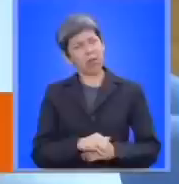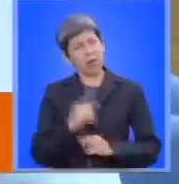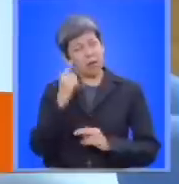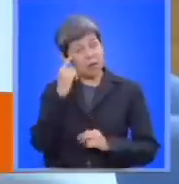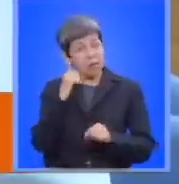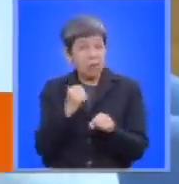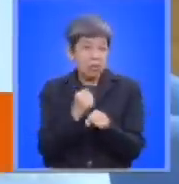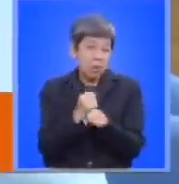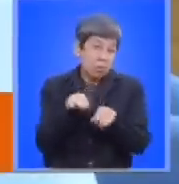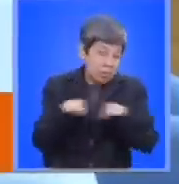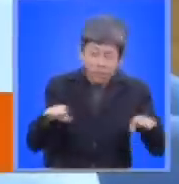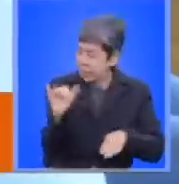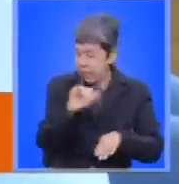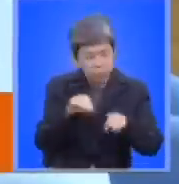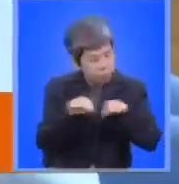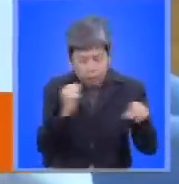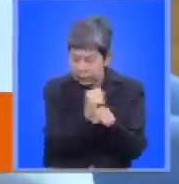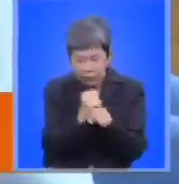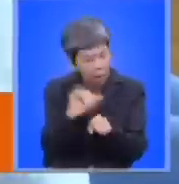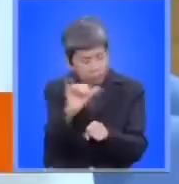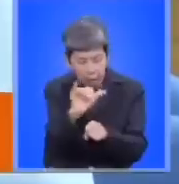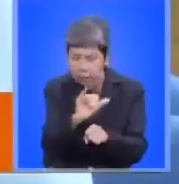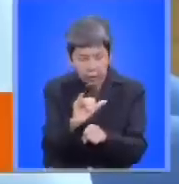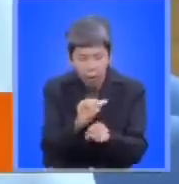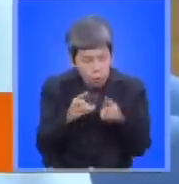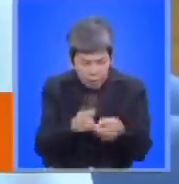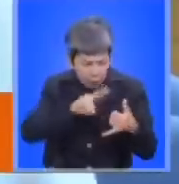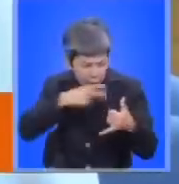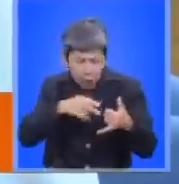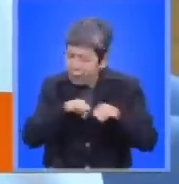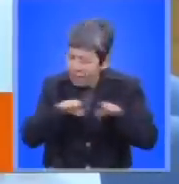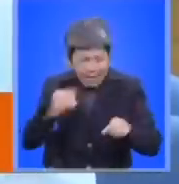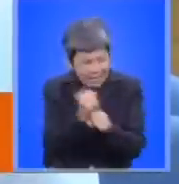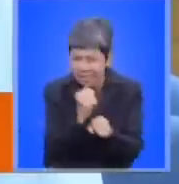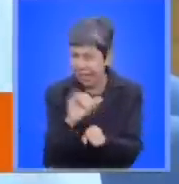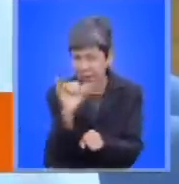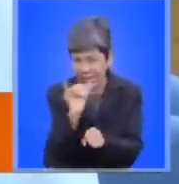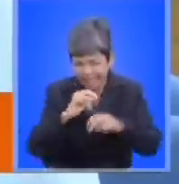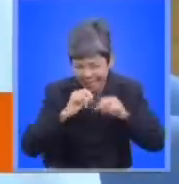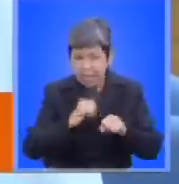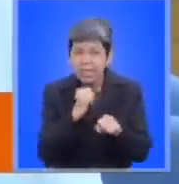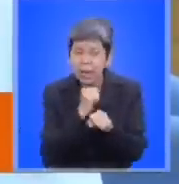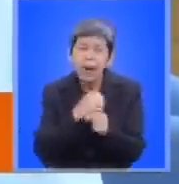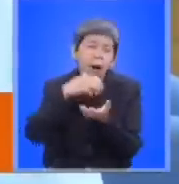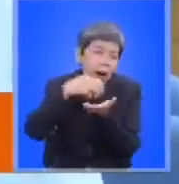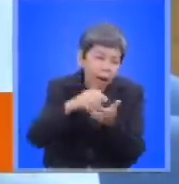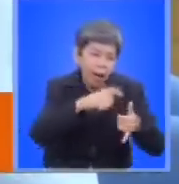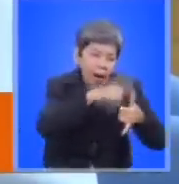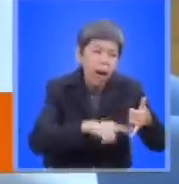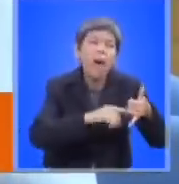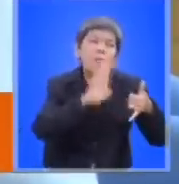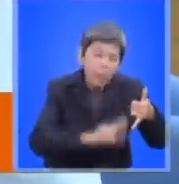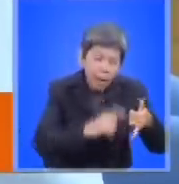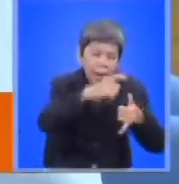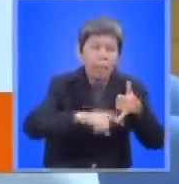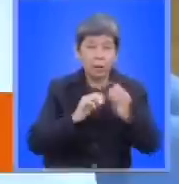าร์ดอะไรไงไหมเนี่ยมันยังไม่มีสแตนดาร์ดทรีทเมนต์นะฮะยังไม่มีวิธีการรักษามาตรฐานส่วนใหญ่ก็จะเป็นการรายงานเคสนะครับ